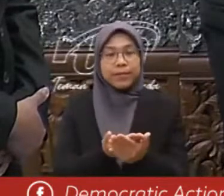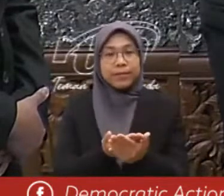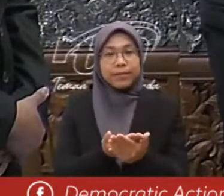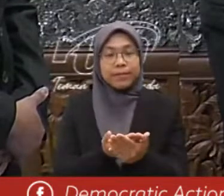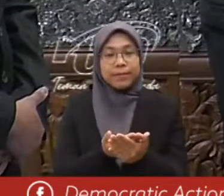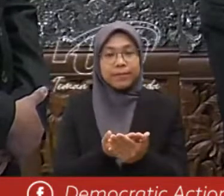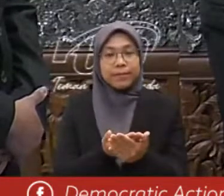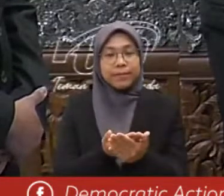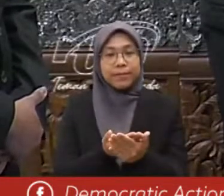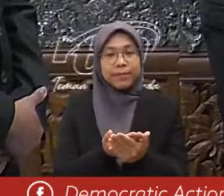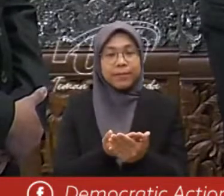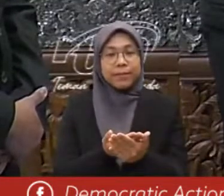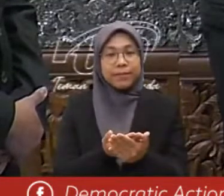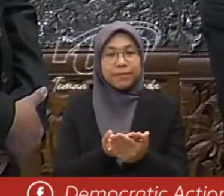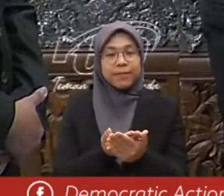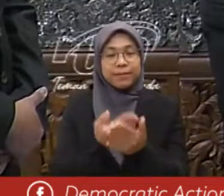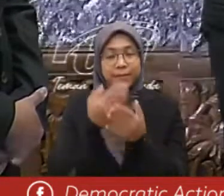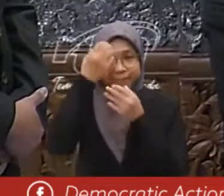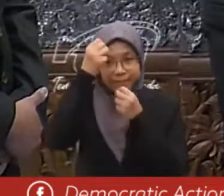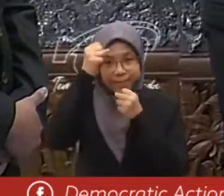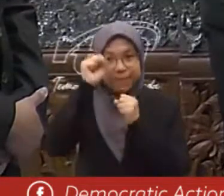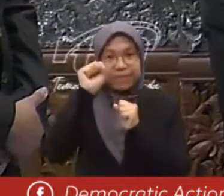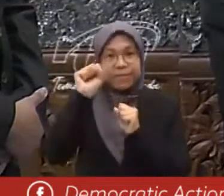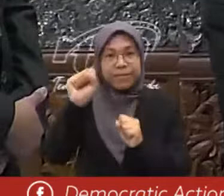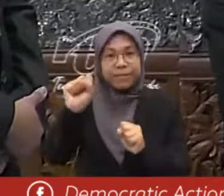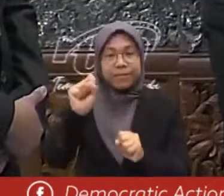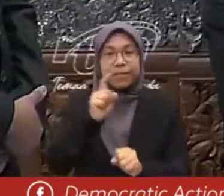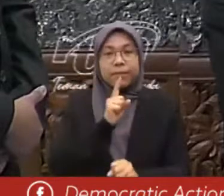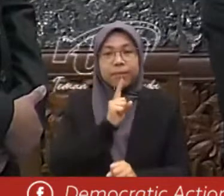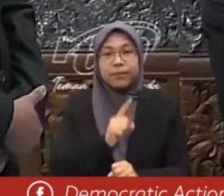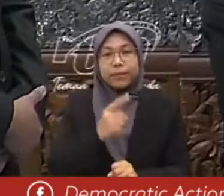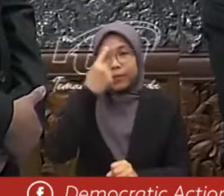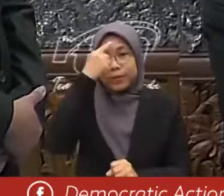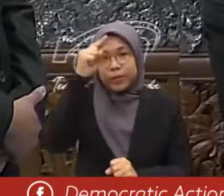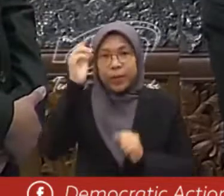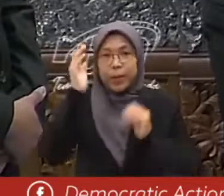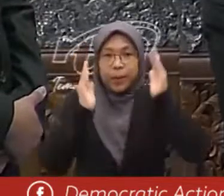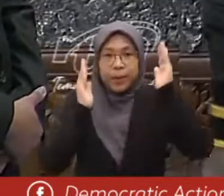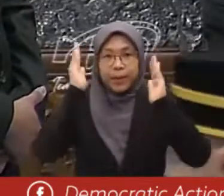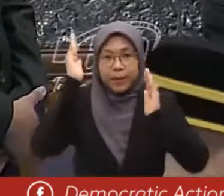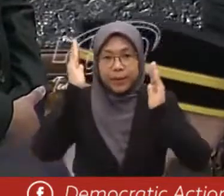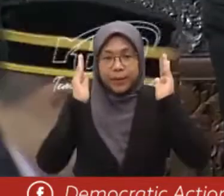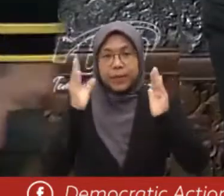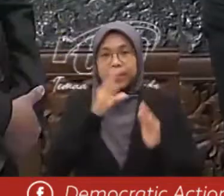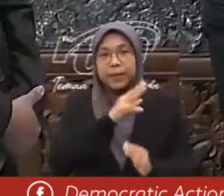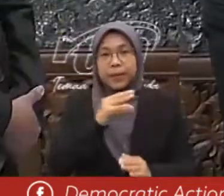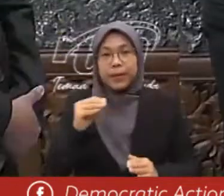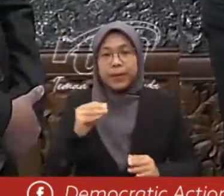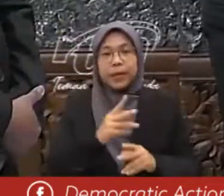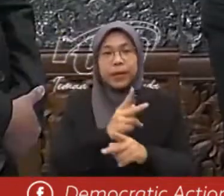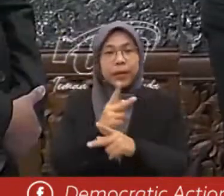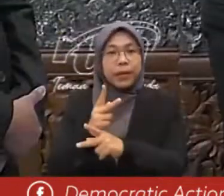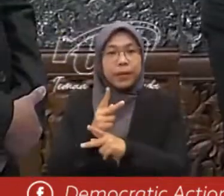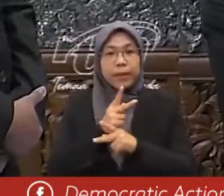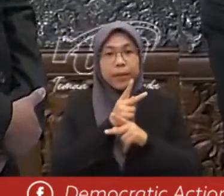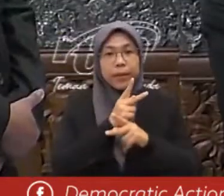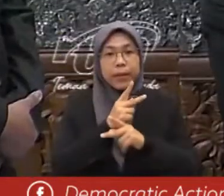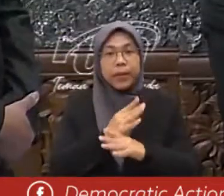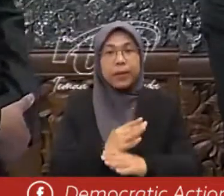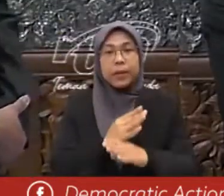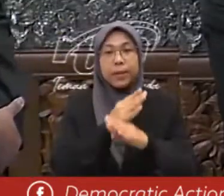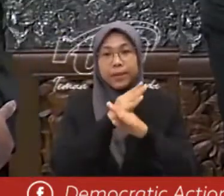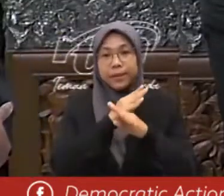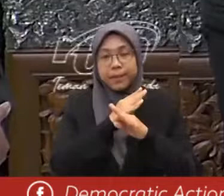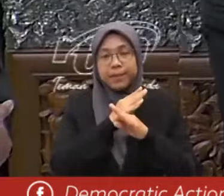bahwa saya akan menumpahkan taat setia yang sebenar kepada Malaysia dan akan memelihara melindungi